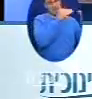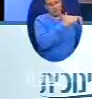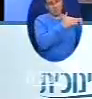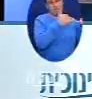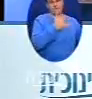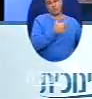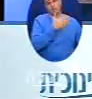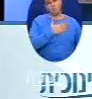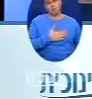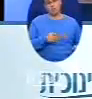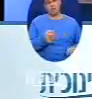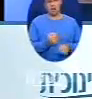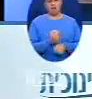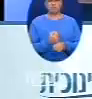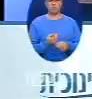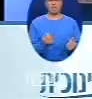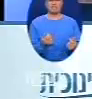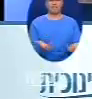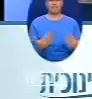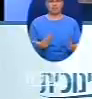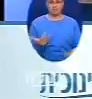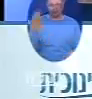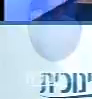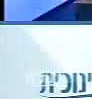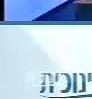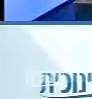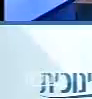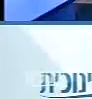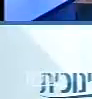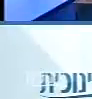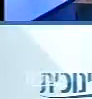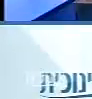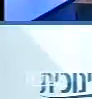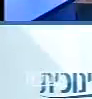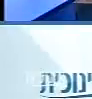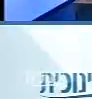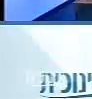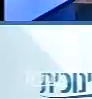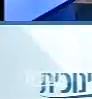ועכשיו רוצים לעשות ממנו כסף זמין. שתיאלו עם הילדים שלי והייתי צריכה לשחרר.